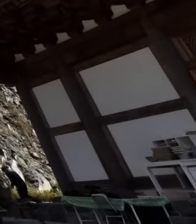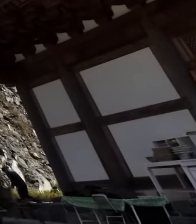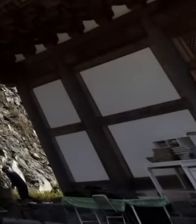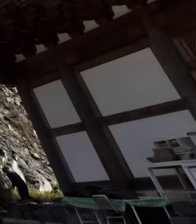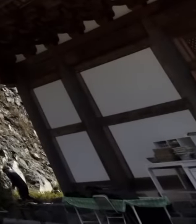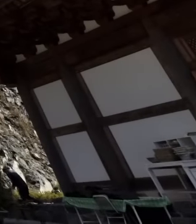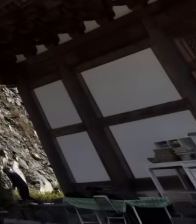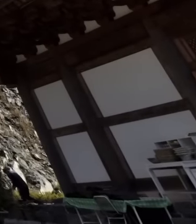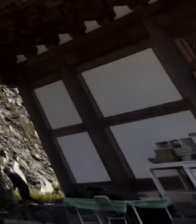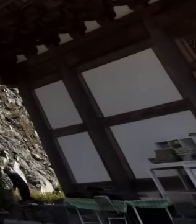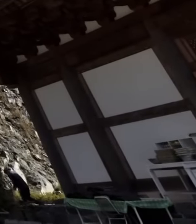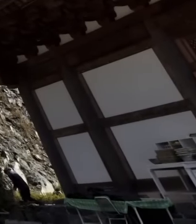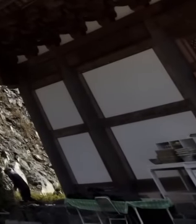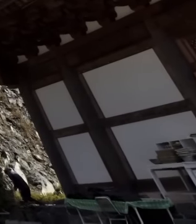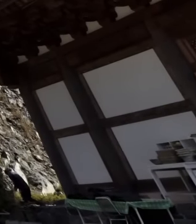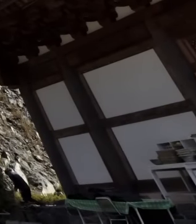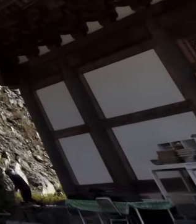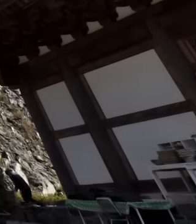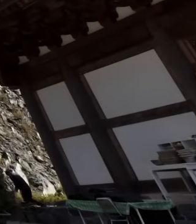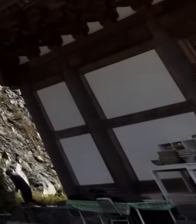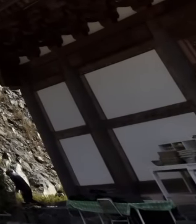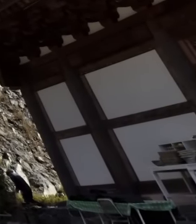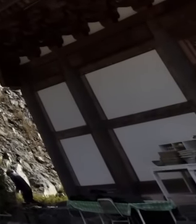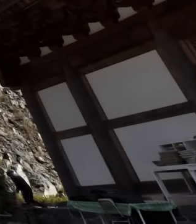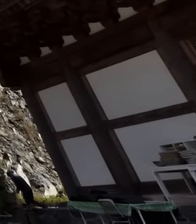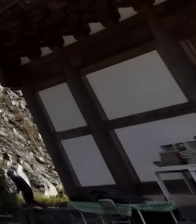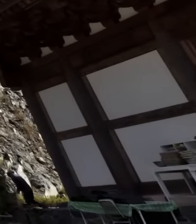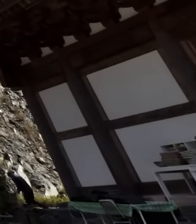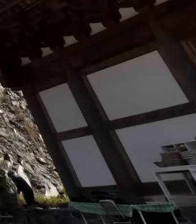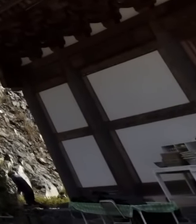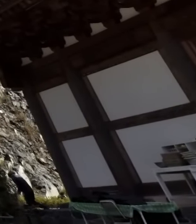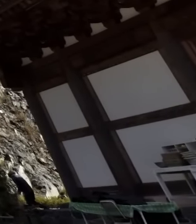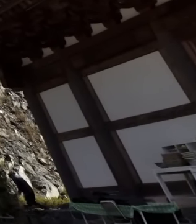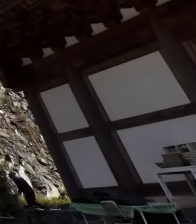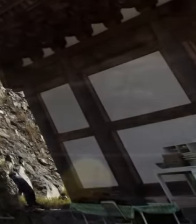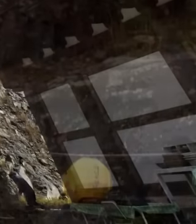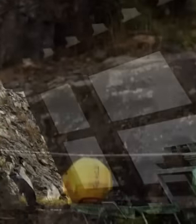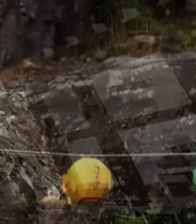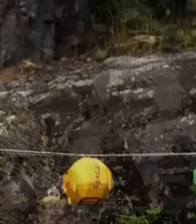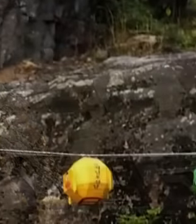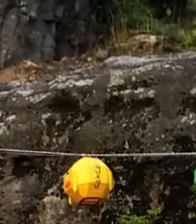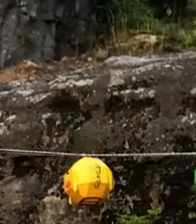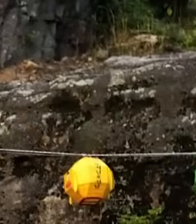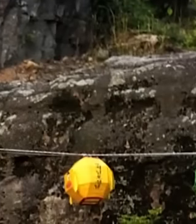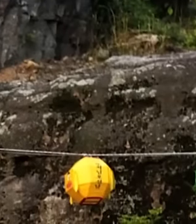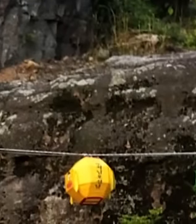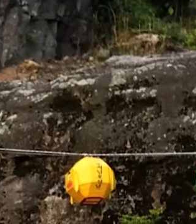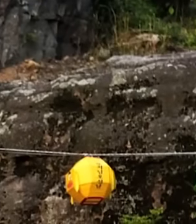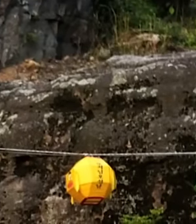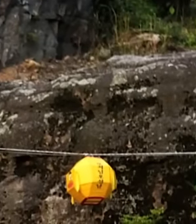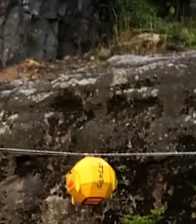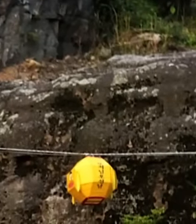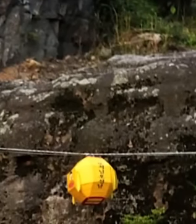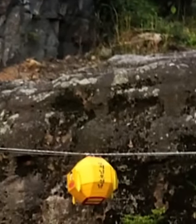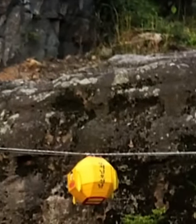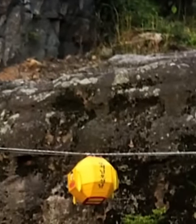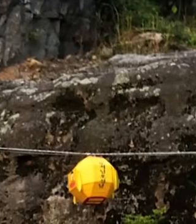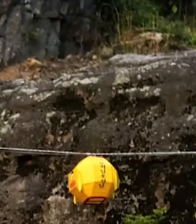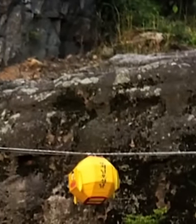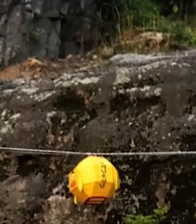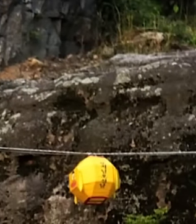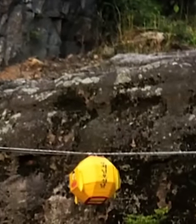만들어놓고 니 관세 보살님 왼쪽 눈가로 해서 얼굴 왼쪽 얼굴 부위에